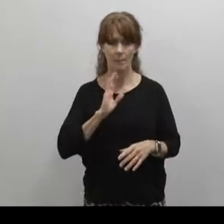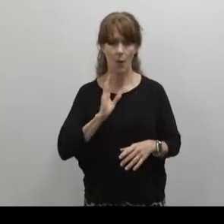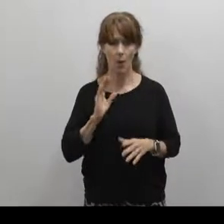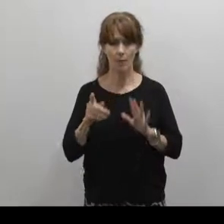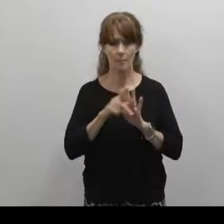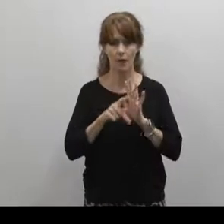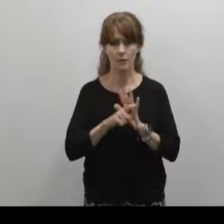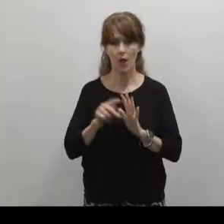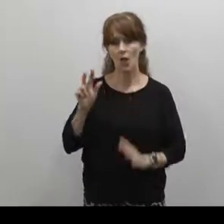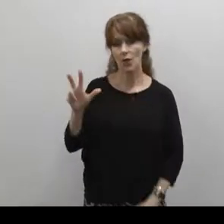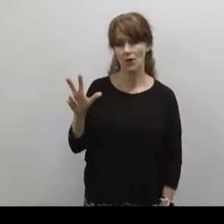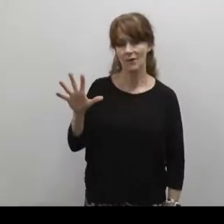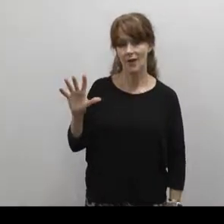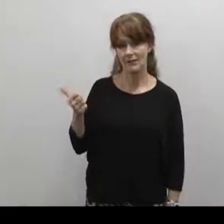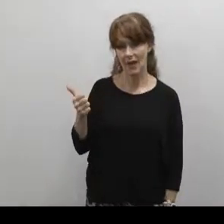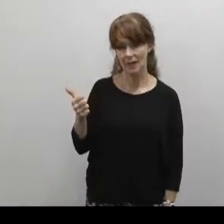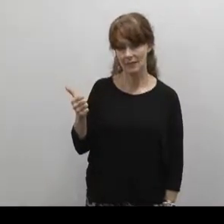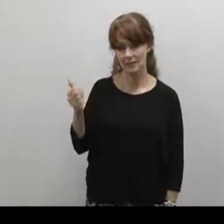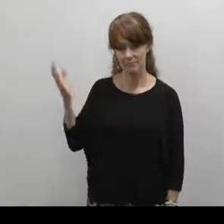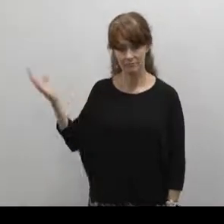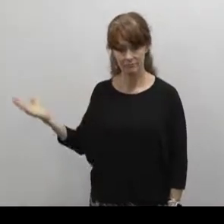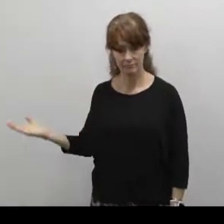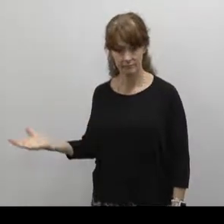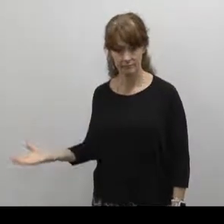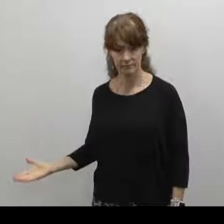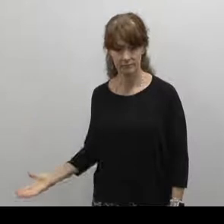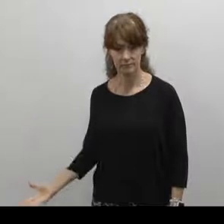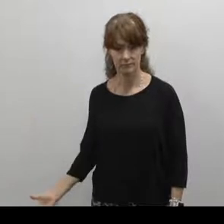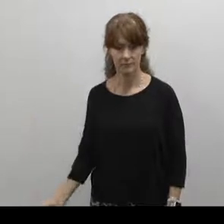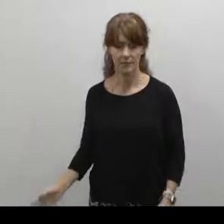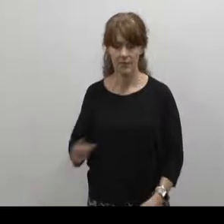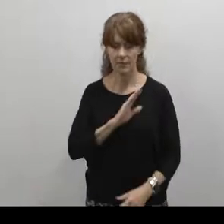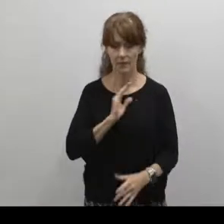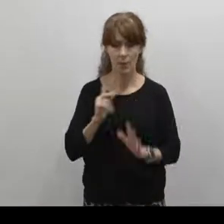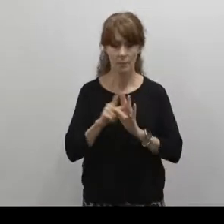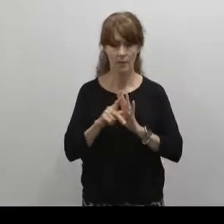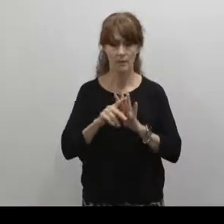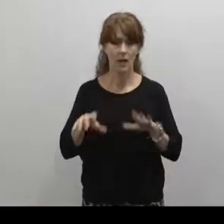នេះ គឺ ជា គោល នយោបាយ របស់ board